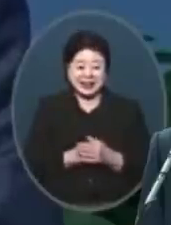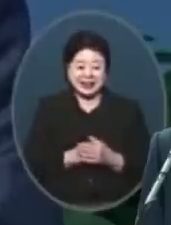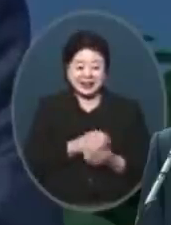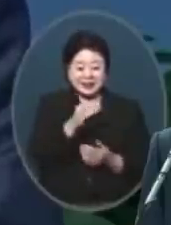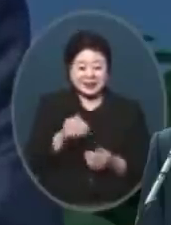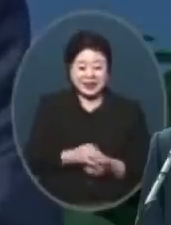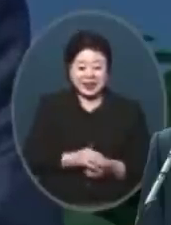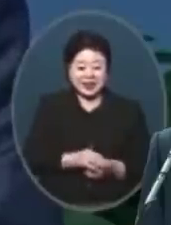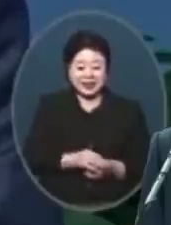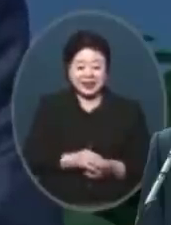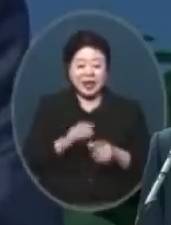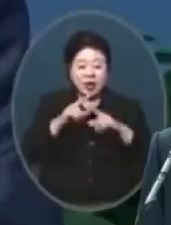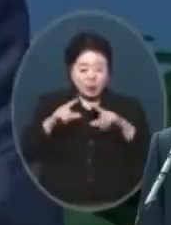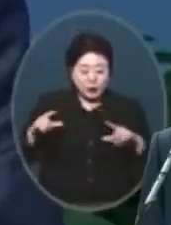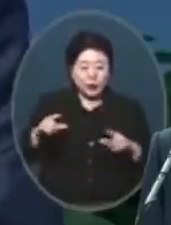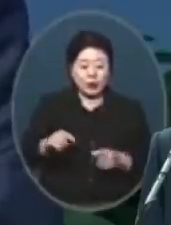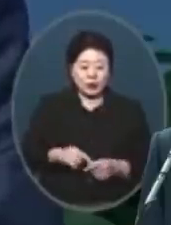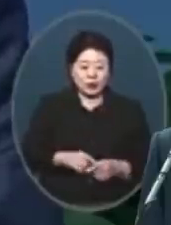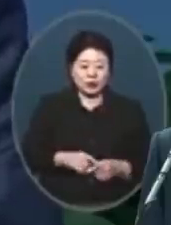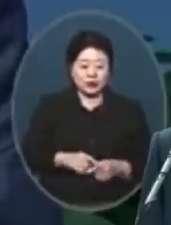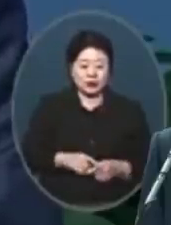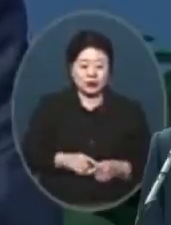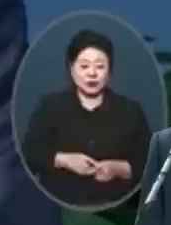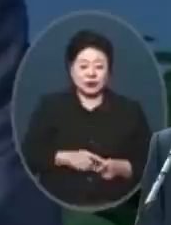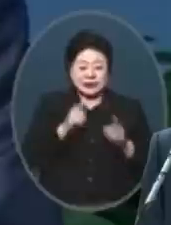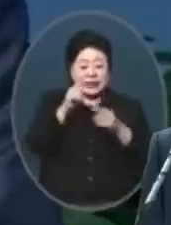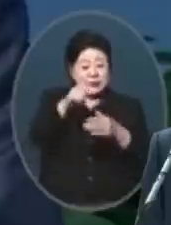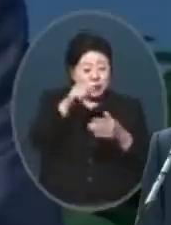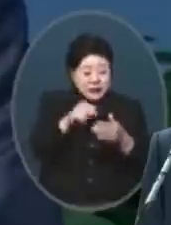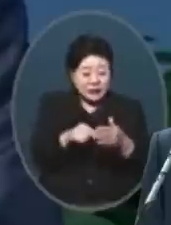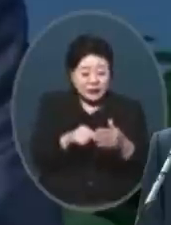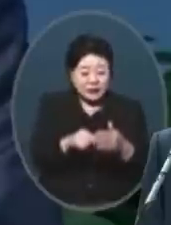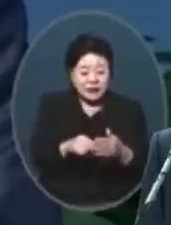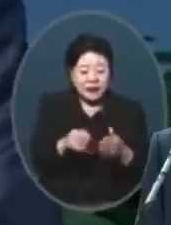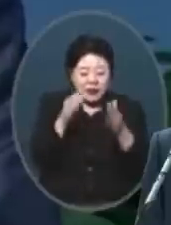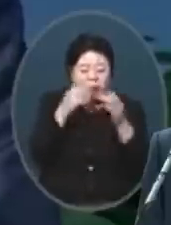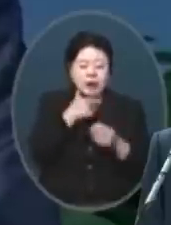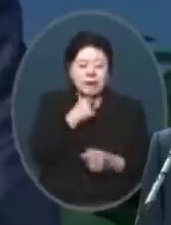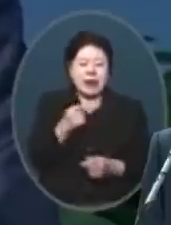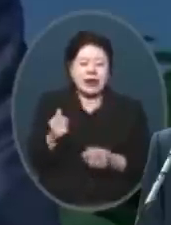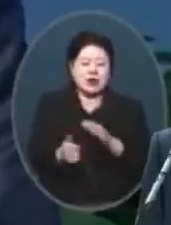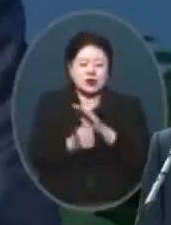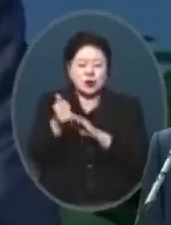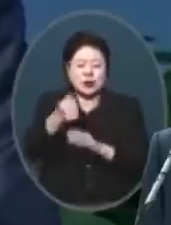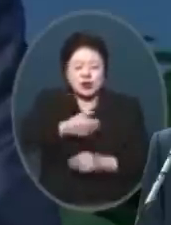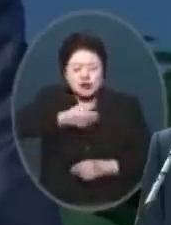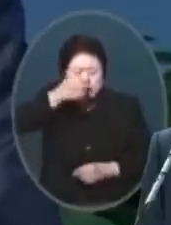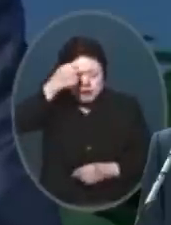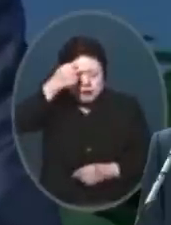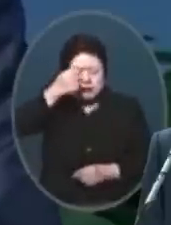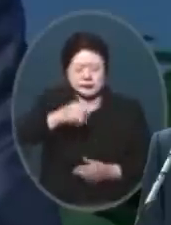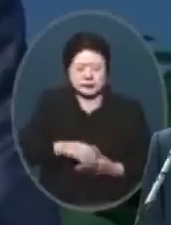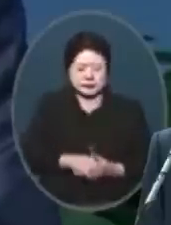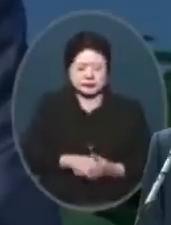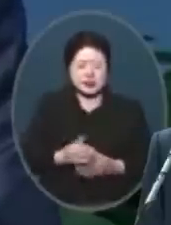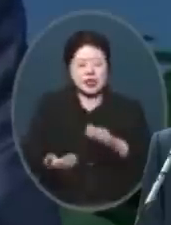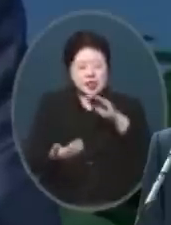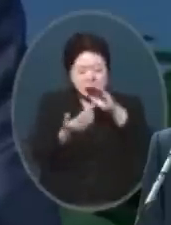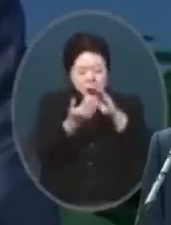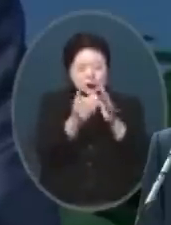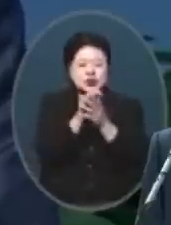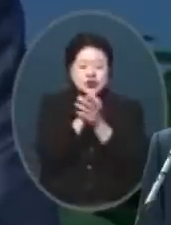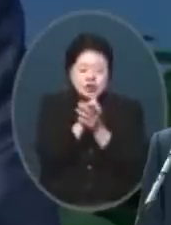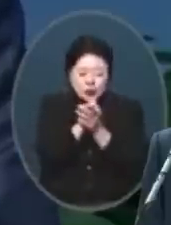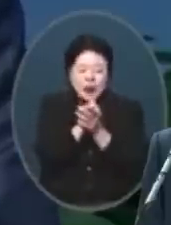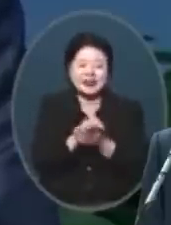우리가 평범하신 매일의 생활 속에서도 바라고 소원하며 꿈꾸는 일이 이루어지도록 기도를